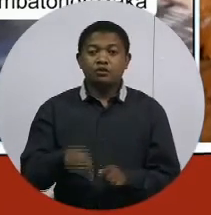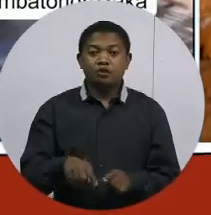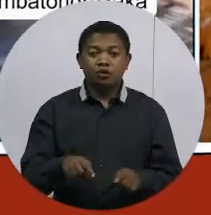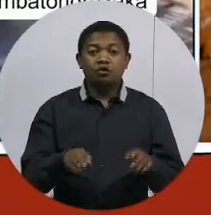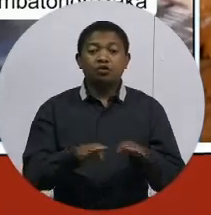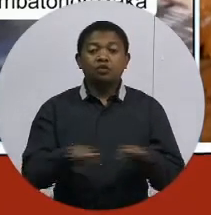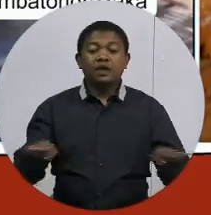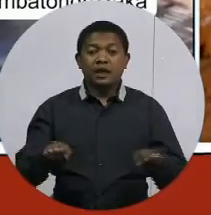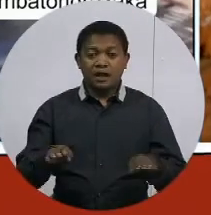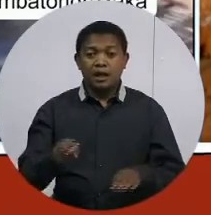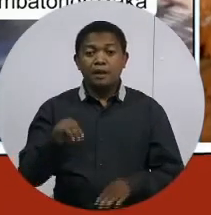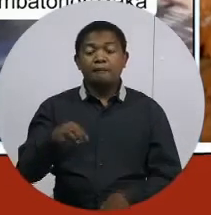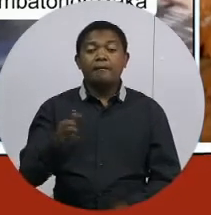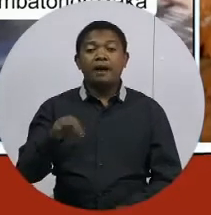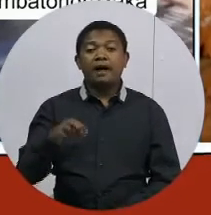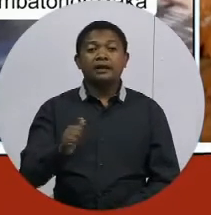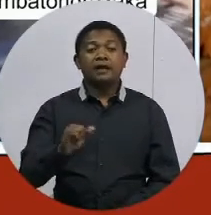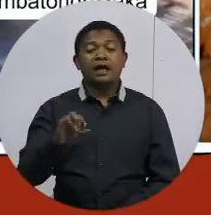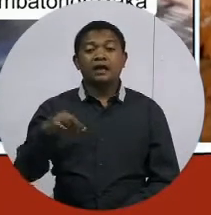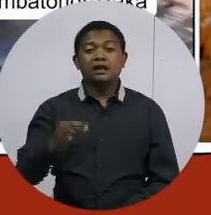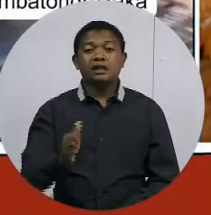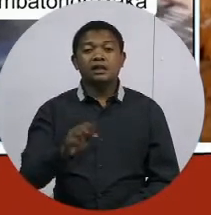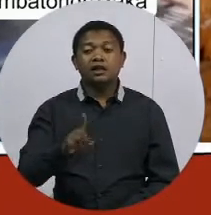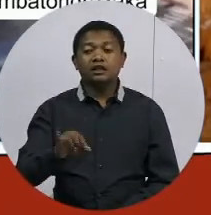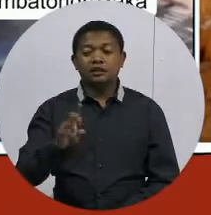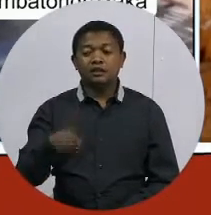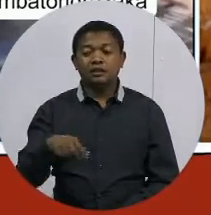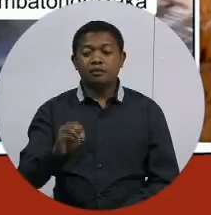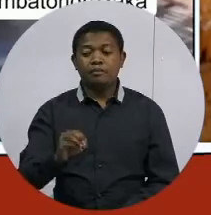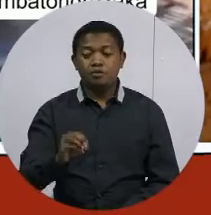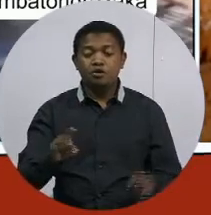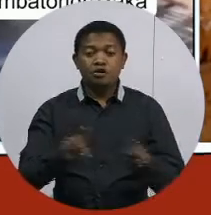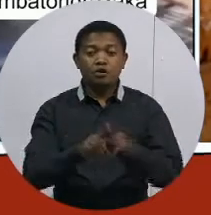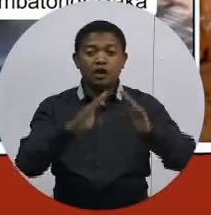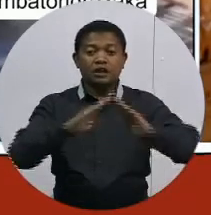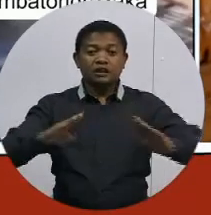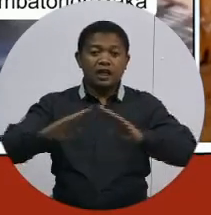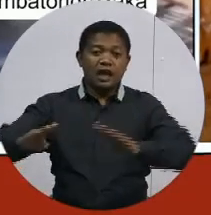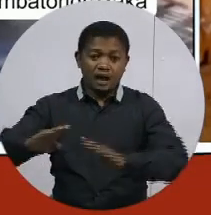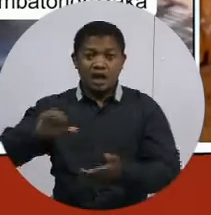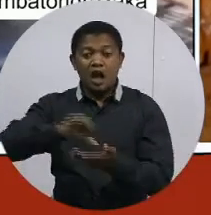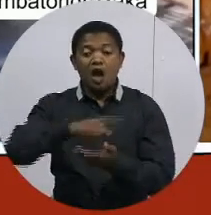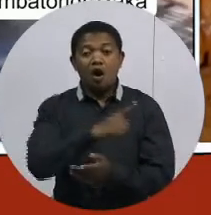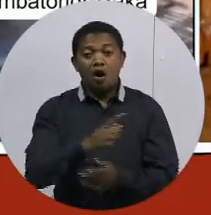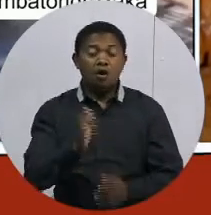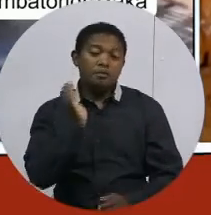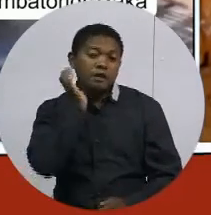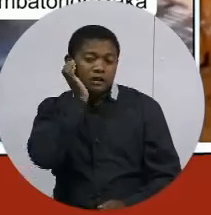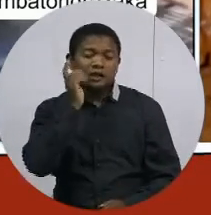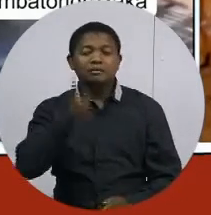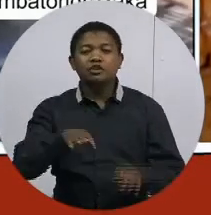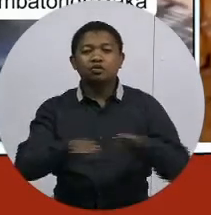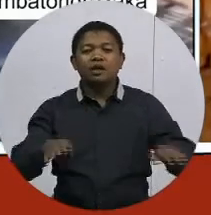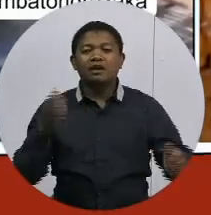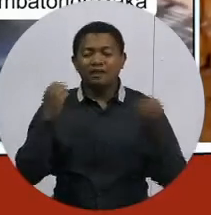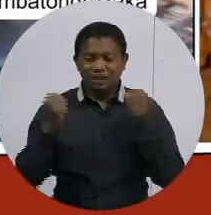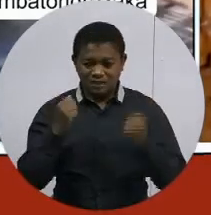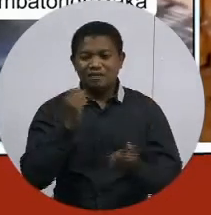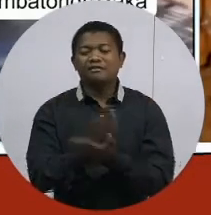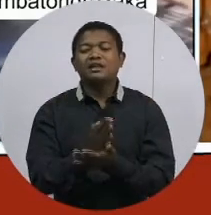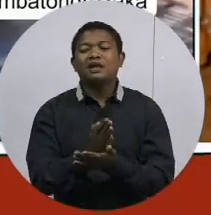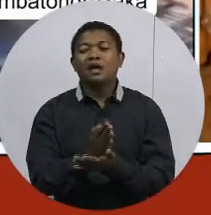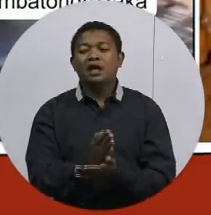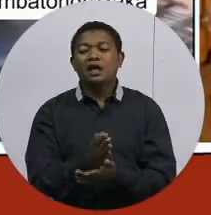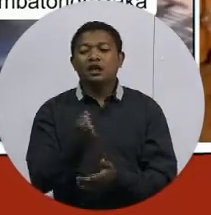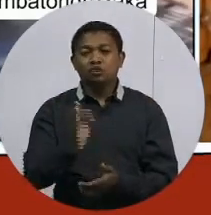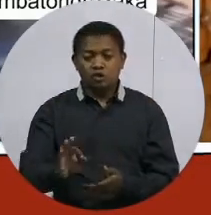mandeha dia mandeha eo amin'ny kafiaka ary eo amin'ny tampitanana Ambatondrazaka moa dia misy ny terrain manara-penitra efa mandeha dia mandeha ny asa eo ihany koa ny